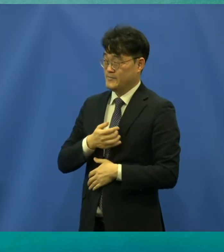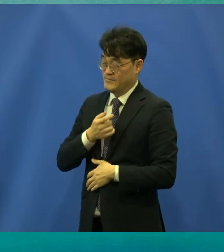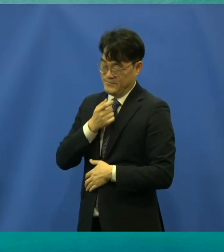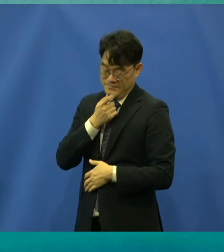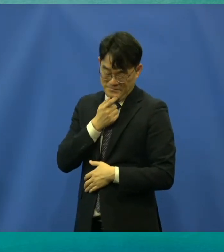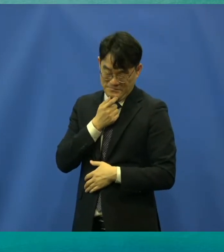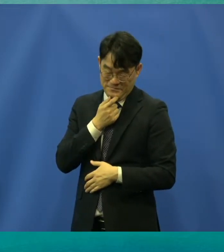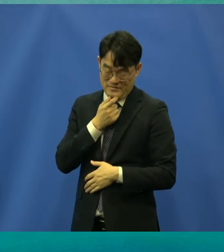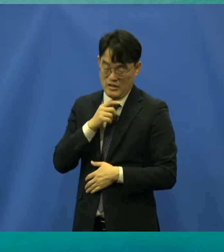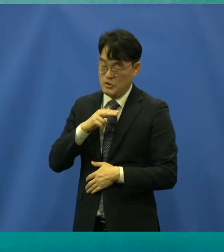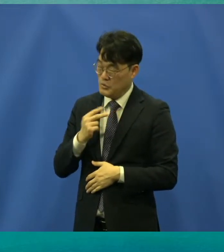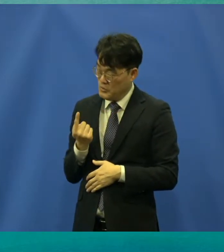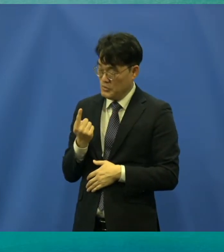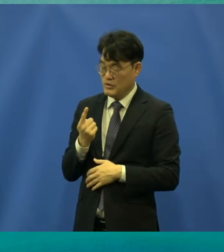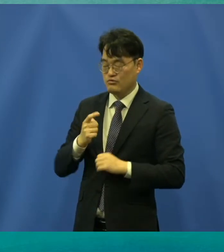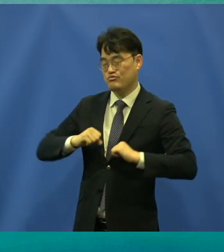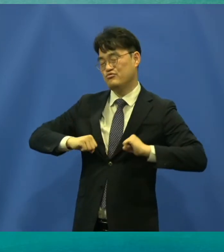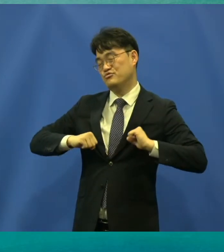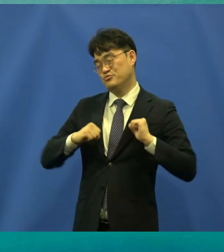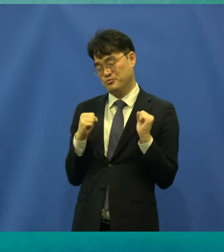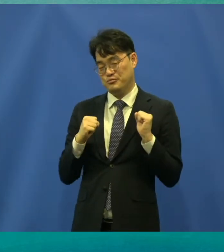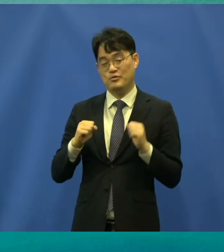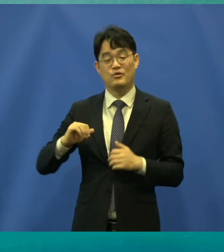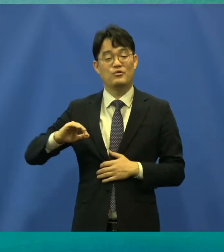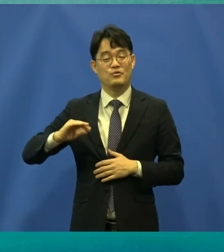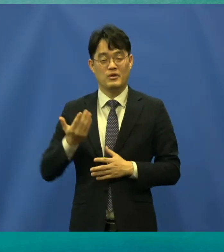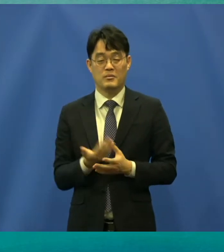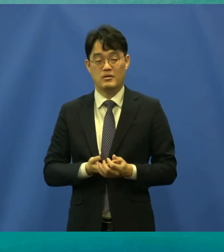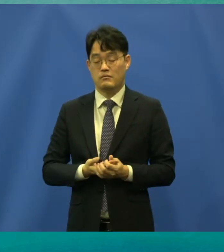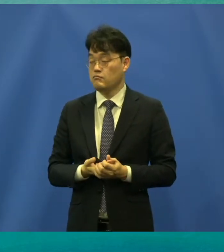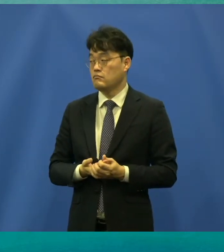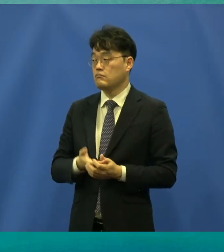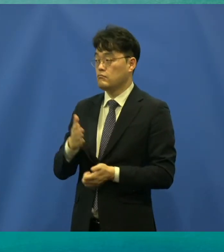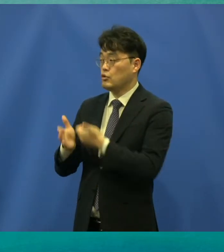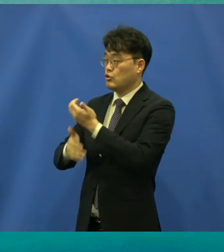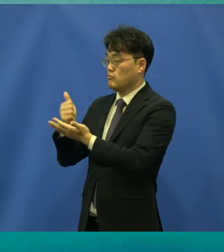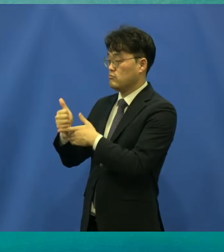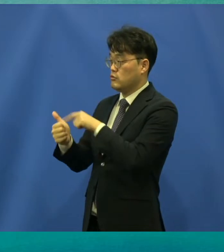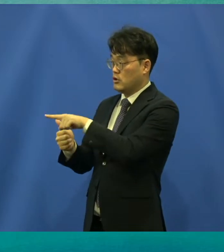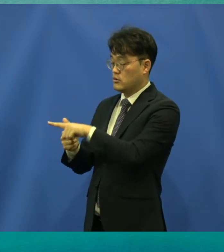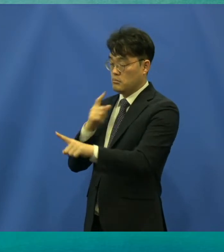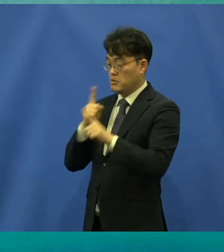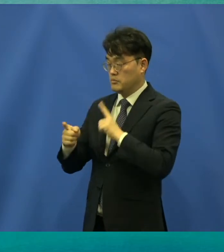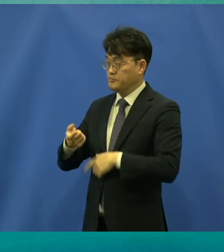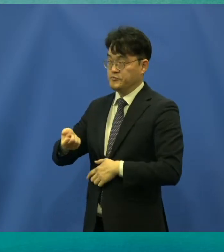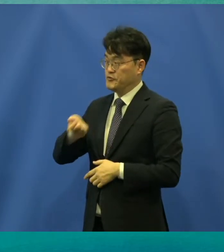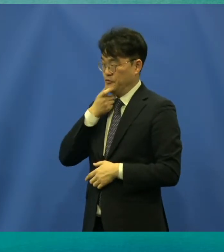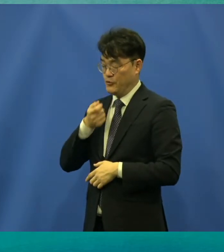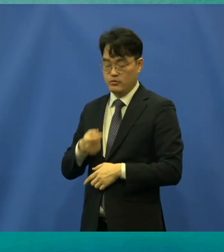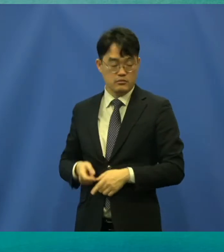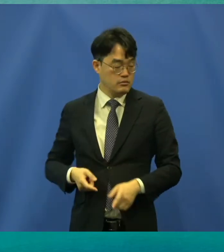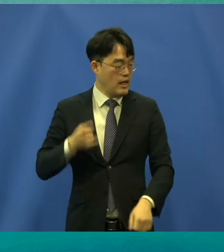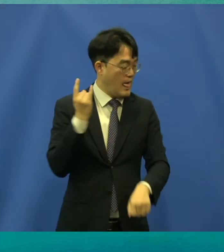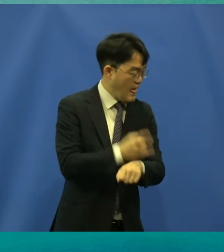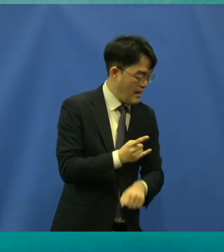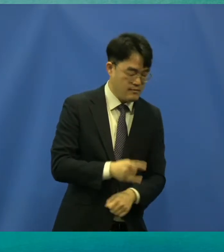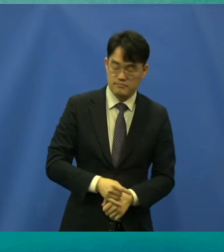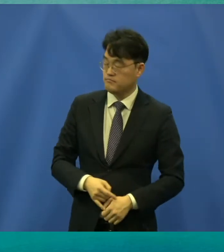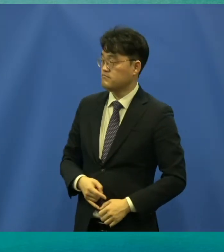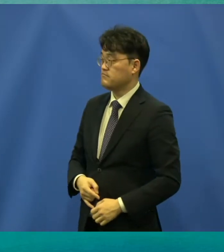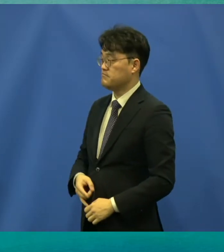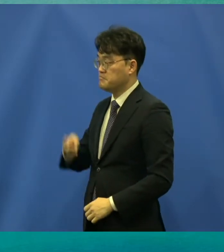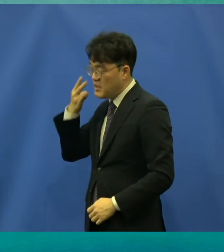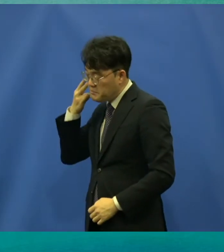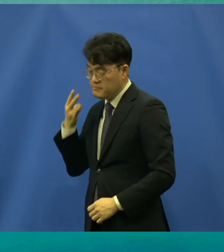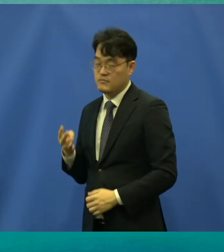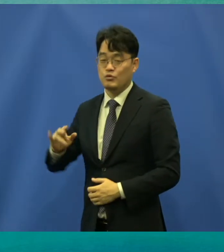말씀을 전해야 합니다. 난 그 말씀 전하기 싫습니다. 해라. 그러면 해야 합니다. 가끔 설교자는